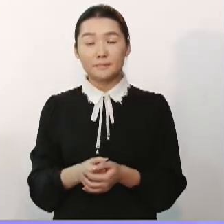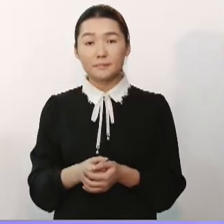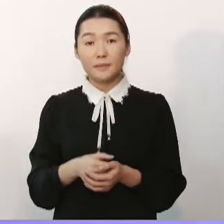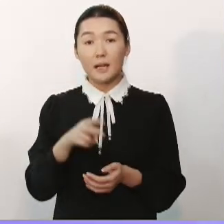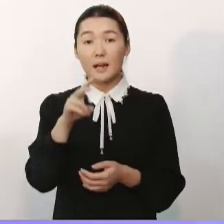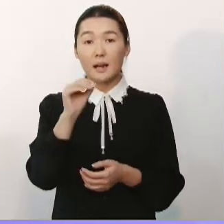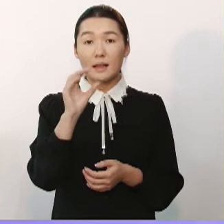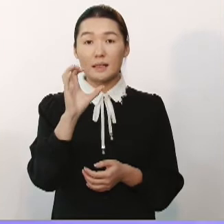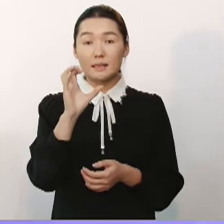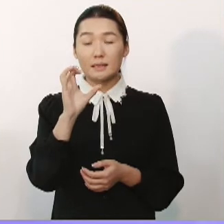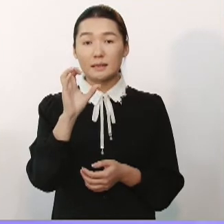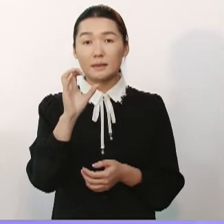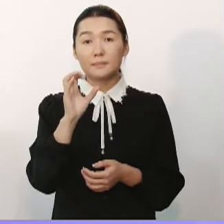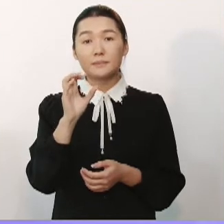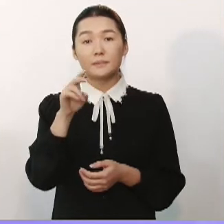лес,